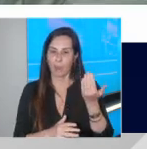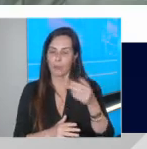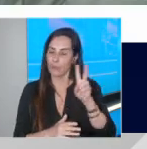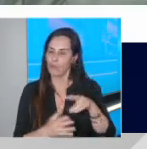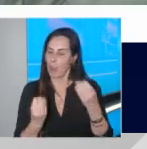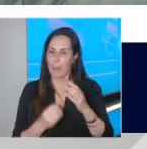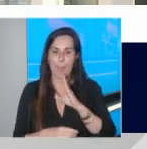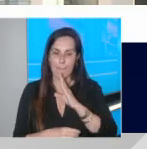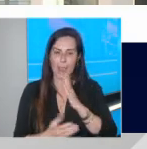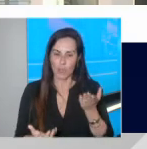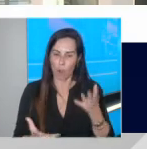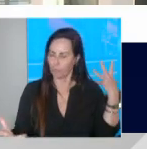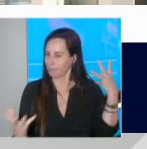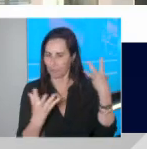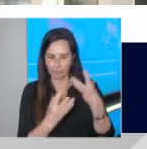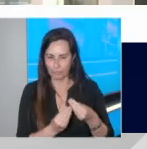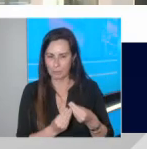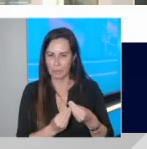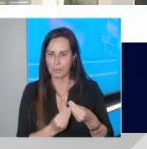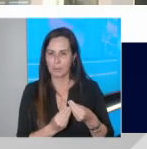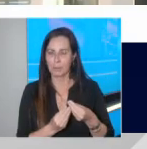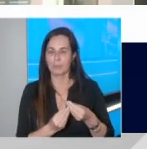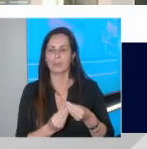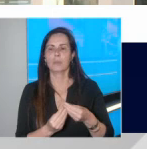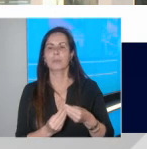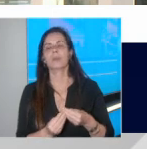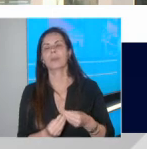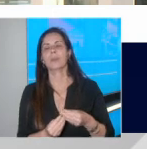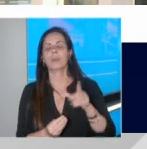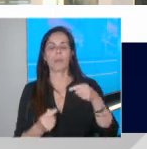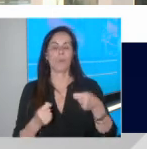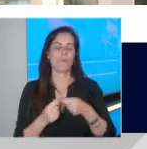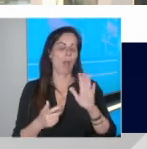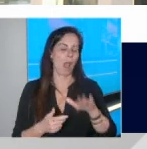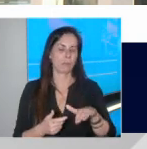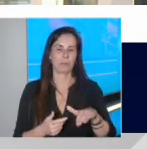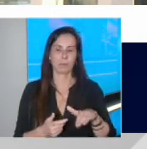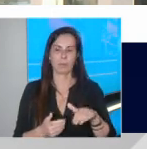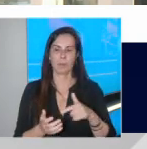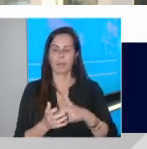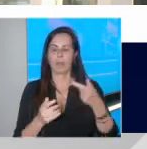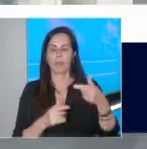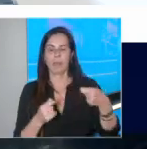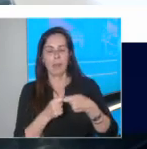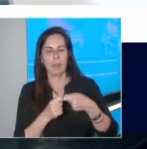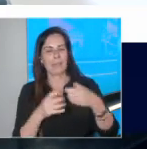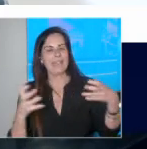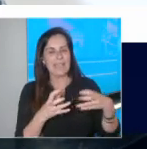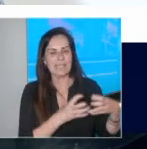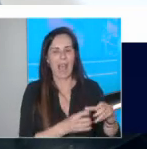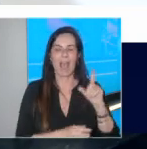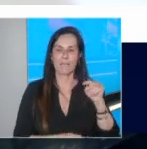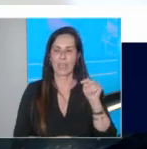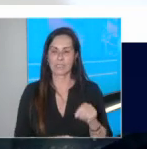הרבה מאוד בעיות לאורך ההיסטוריה היו, ונושאים שמכתבים אותה, כמובן גזע, ולאום, אבל יותר מכל דבר אחר